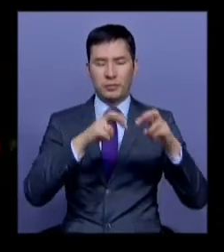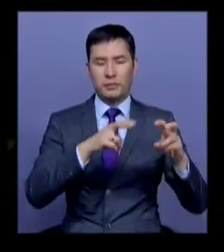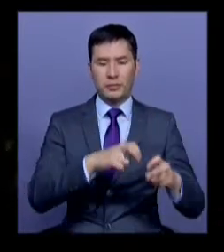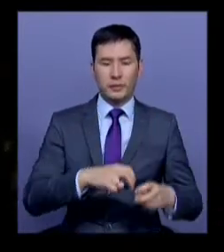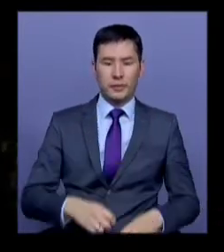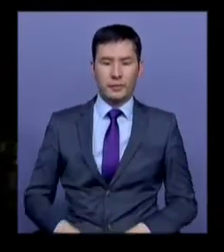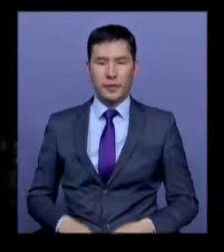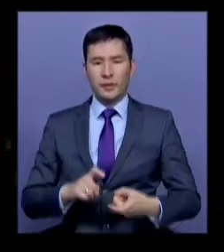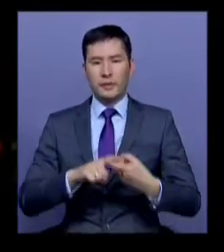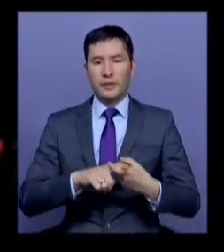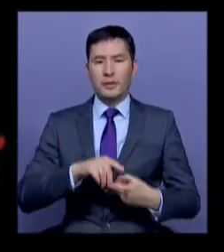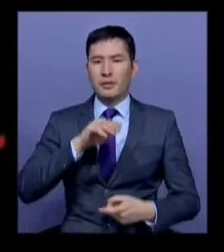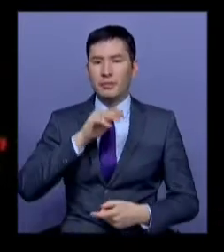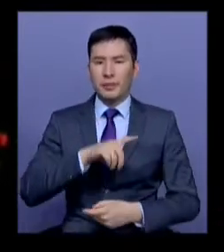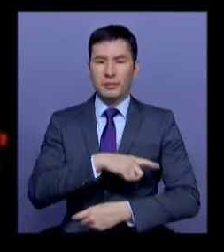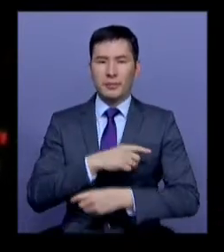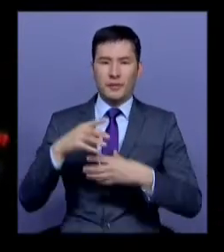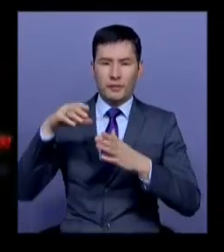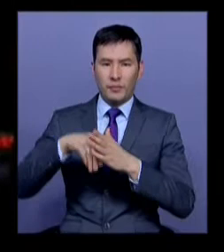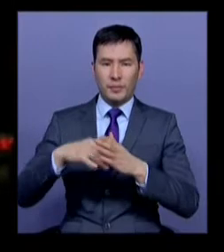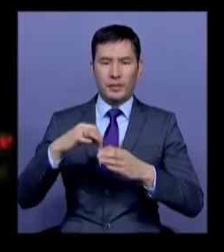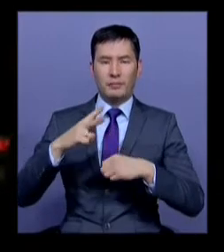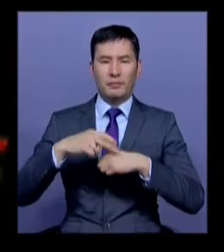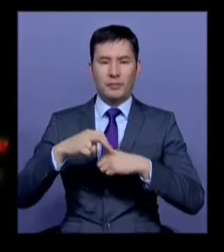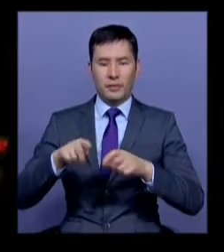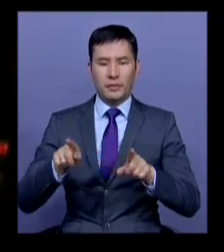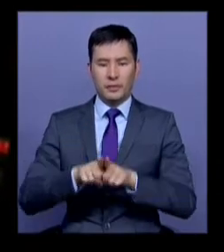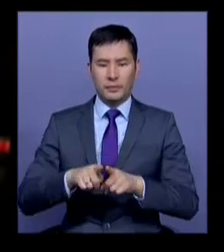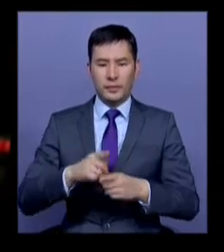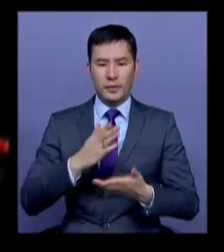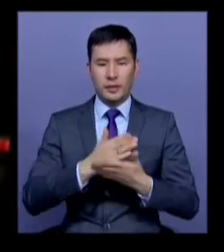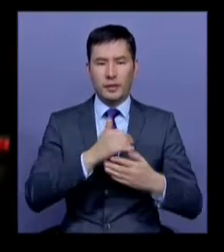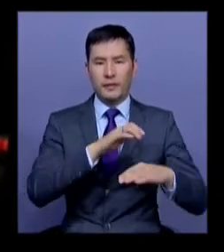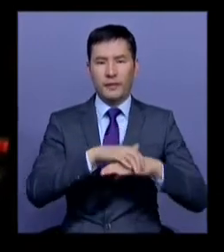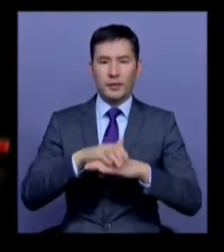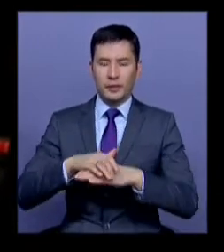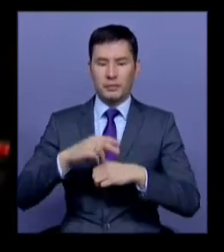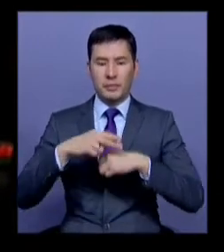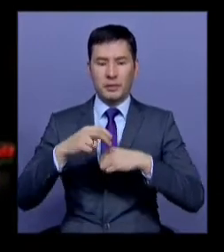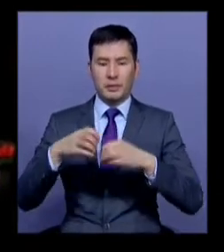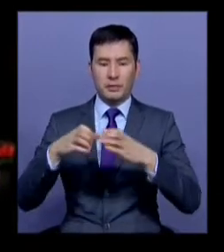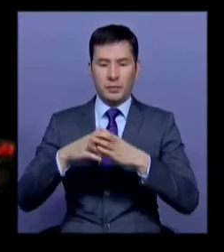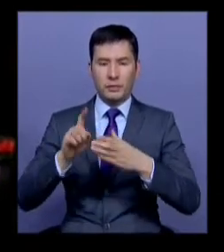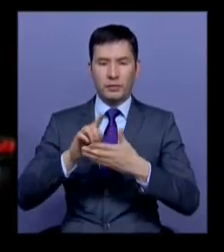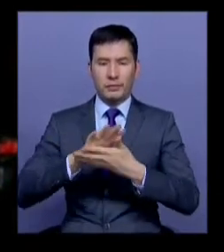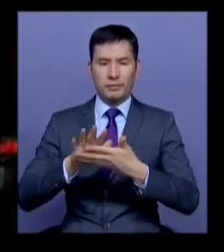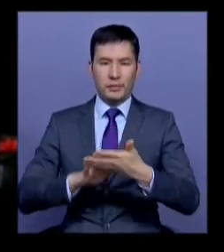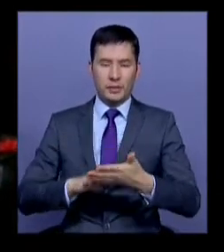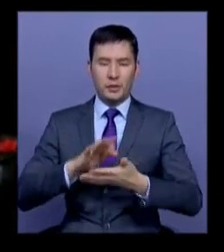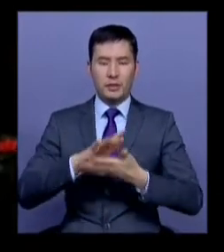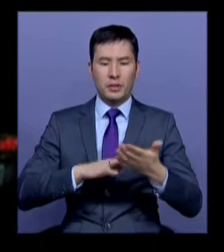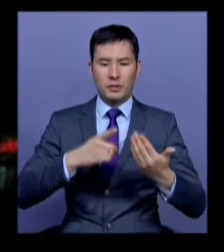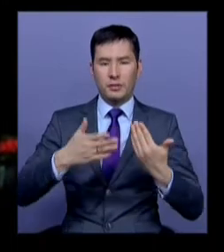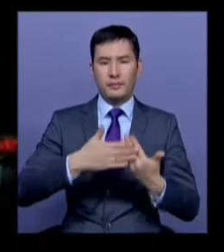сондай-ақ санитария мамандары мен тәртіп сақшылары кіреді. Ал бүгінгі анықталған заң бұзушылық фактілері бойынша полиция қызметкерлері мен хаттама толтырылды. Енді олардың ісі